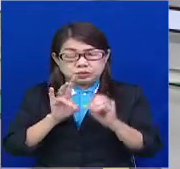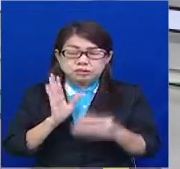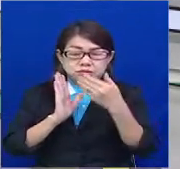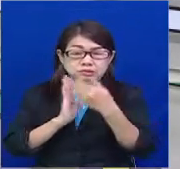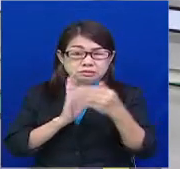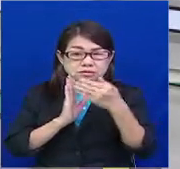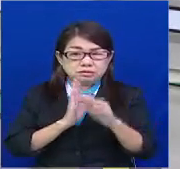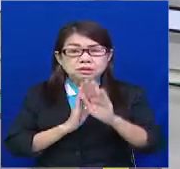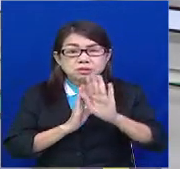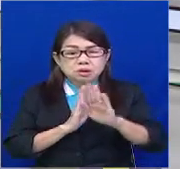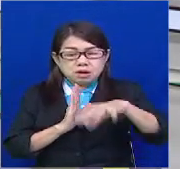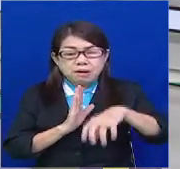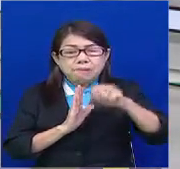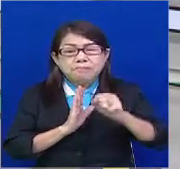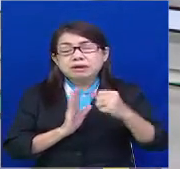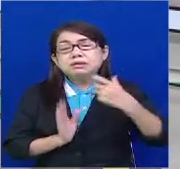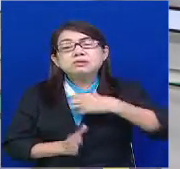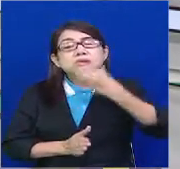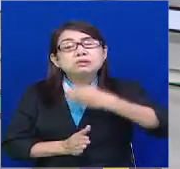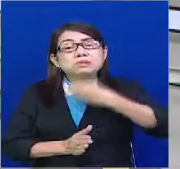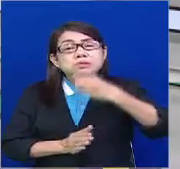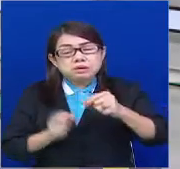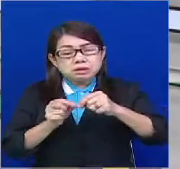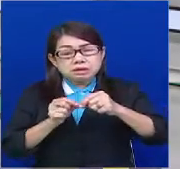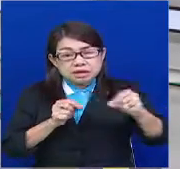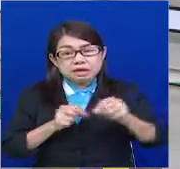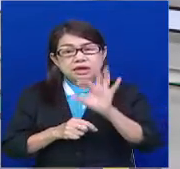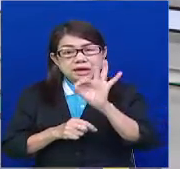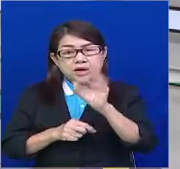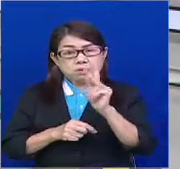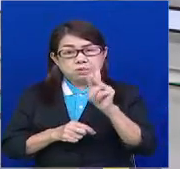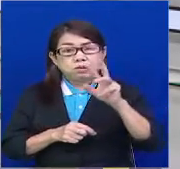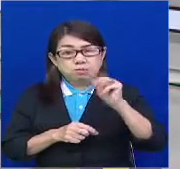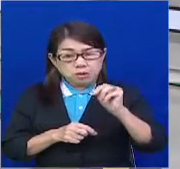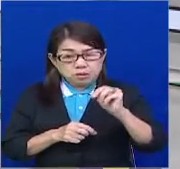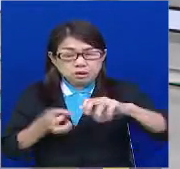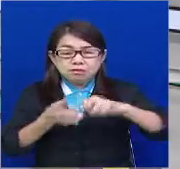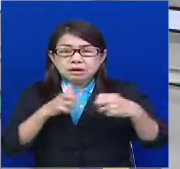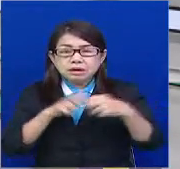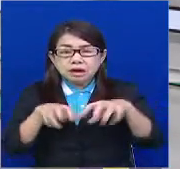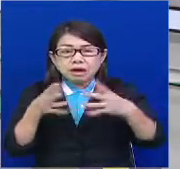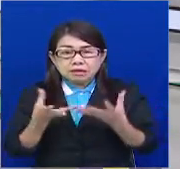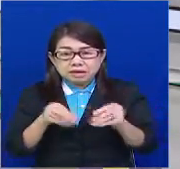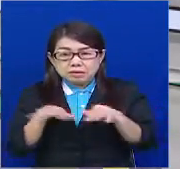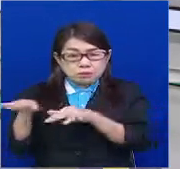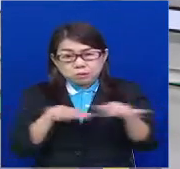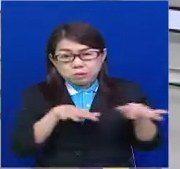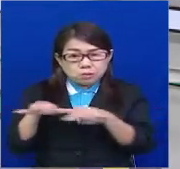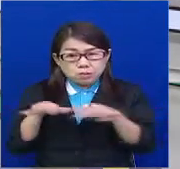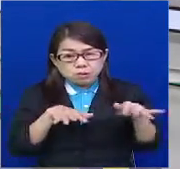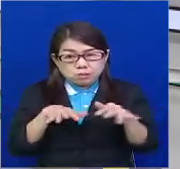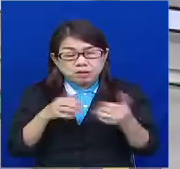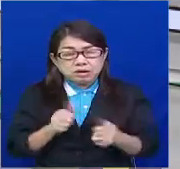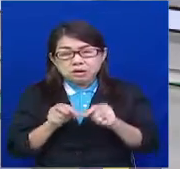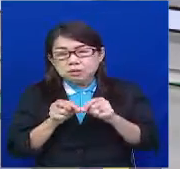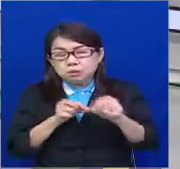เมียนมาร์จังหวัดแม่ฮ่องสอนประมาณ 509กมก็เพตแผ่นดินไหวดังกล่าวก็ทำให้รู้สึกในอาคารสูงๆทั้งในกรุงเทพฯ